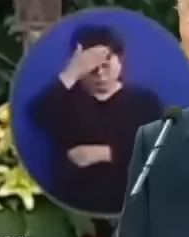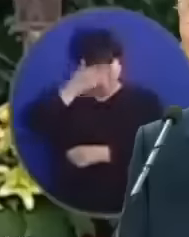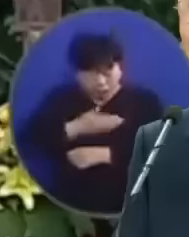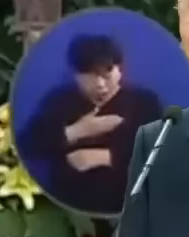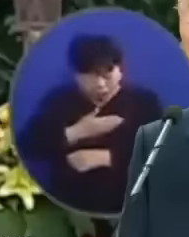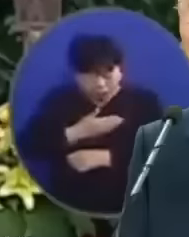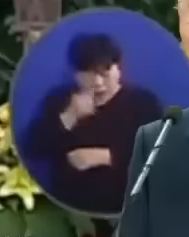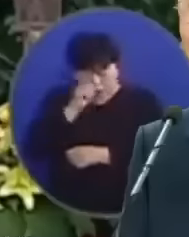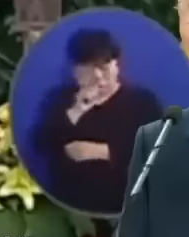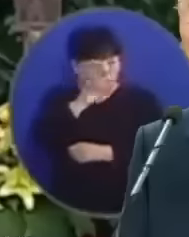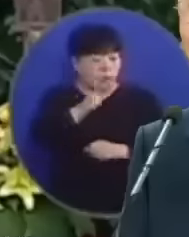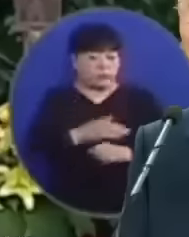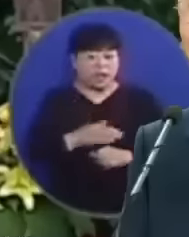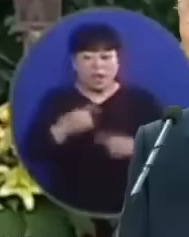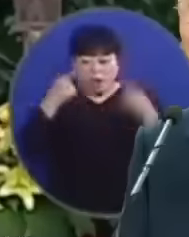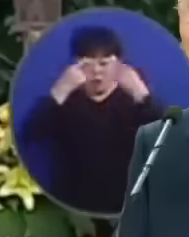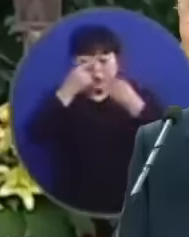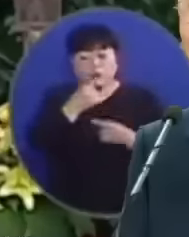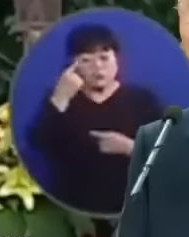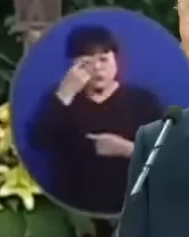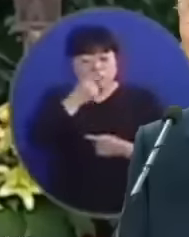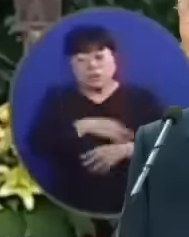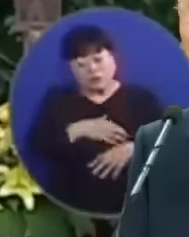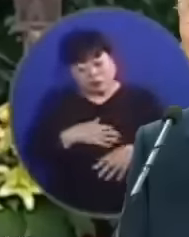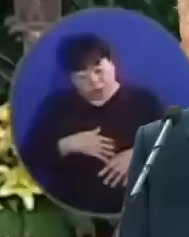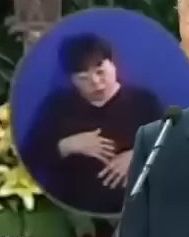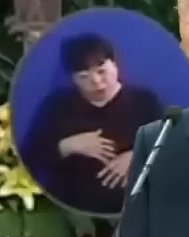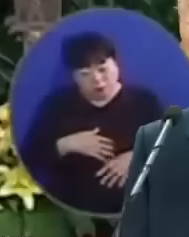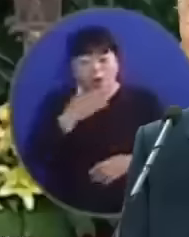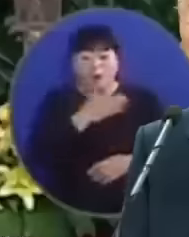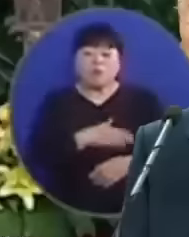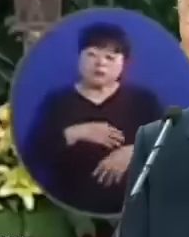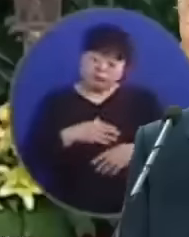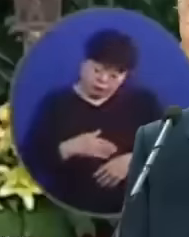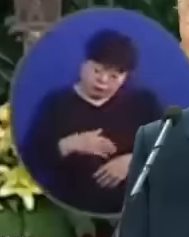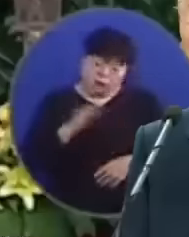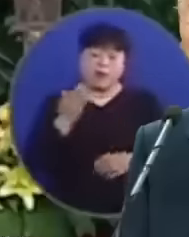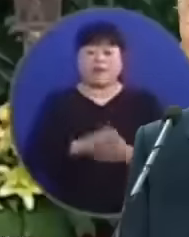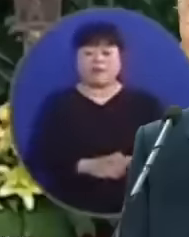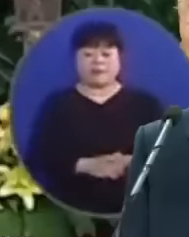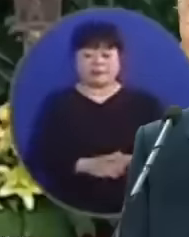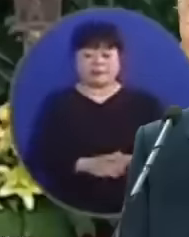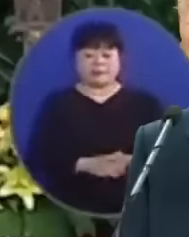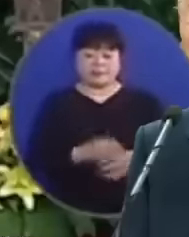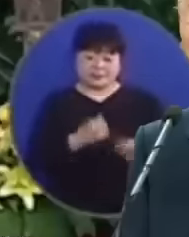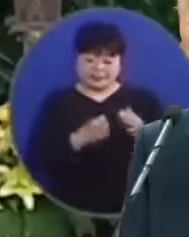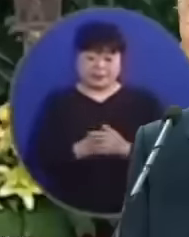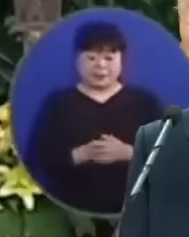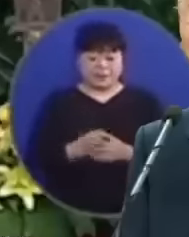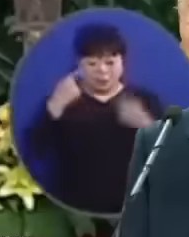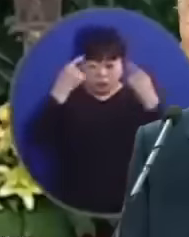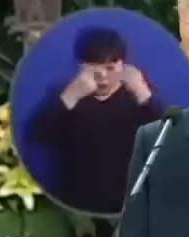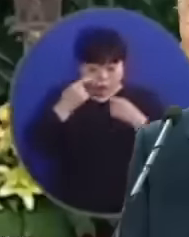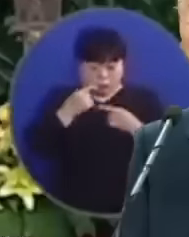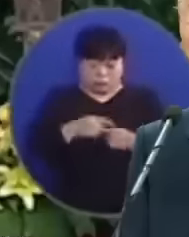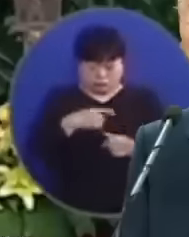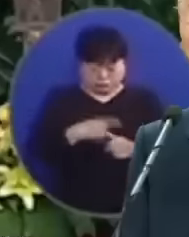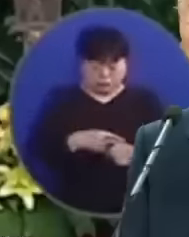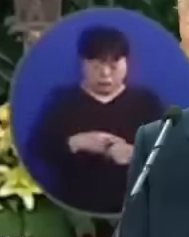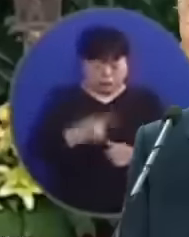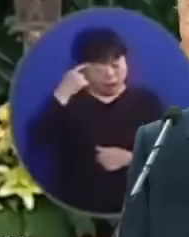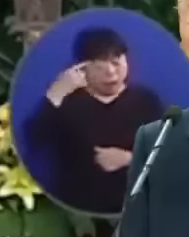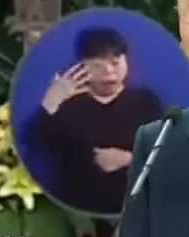없듯이 눈이 피로해지면 심신이 따라서 피로해진다는 것입니다. 그러므로 눈을 혹사하면 두통이